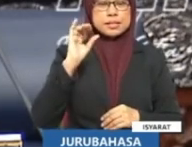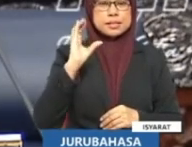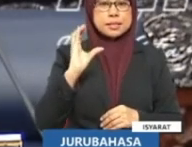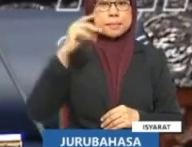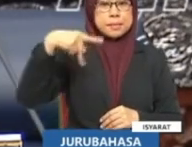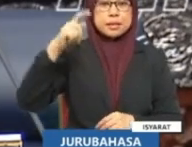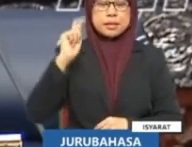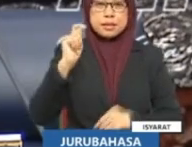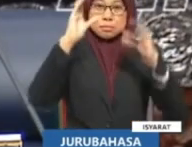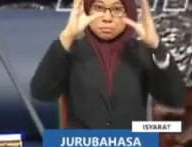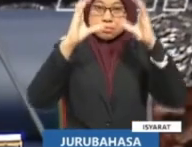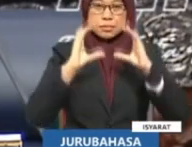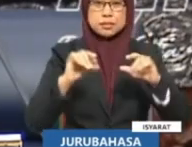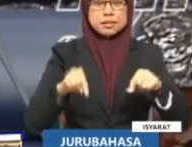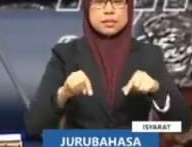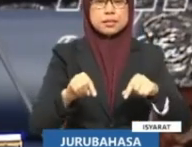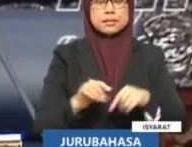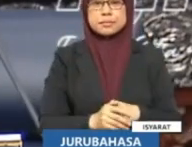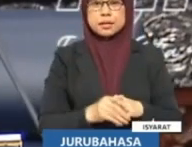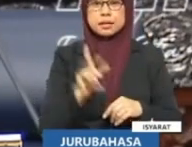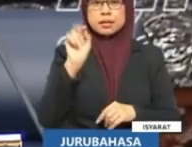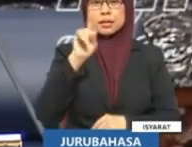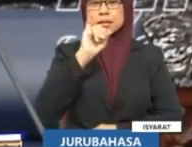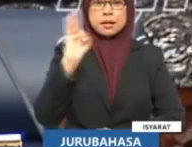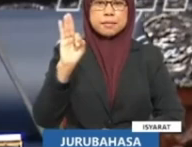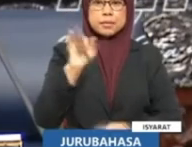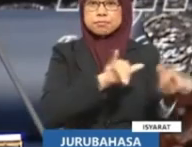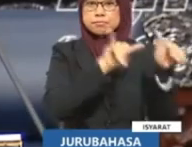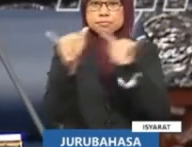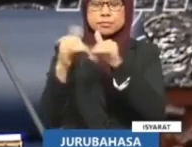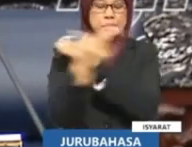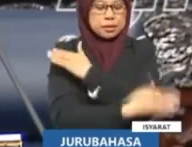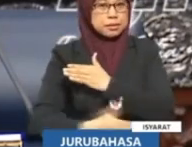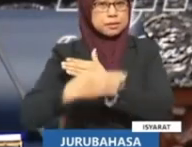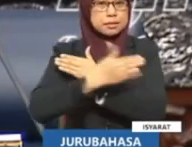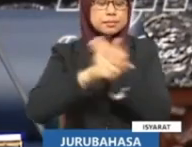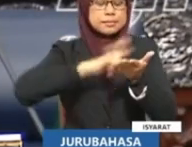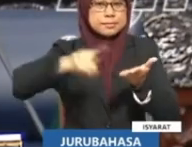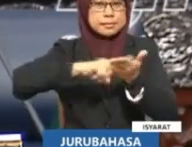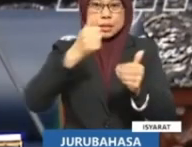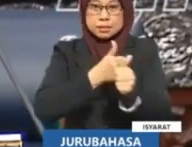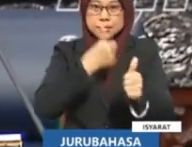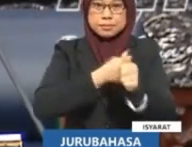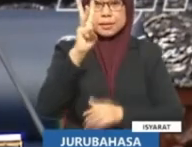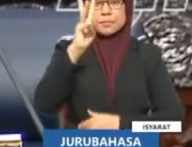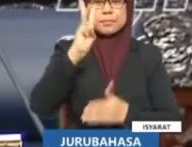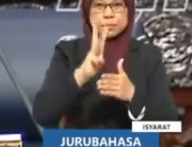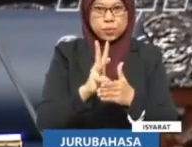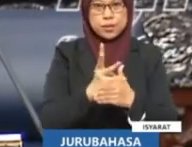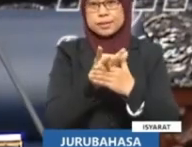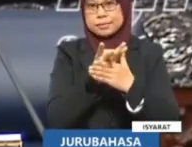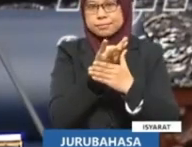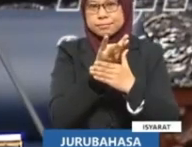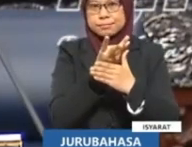melalui mekanisme ICP ini pelarasan tarif elektrik dalam negara kita di semok setiap enam bulan